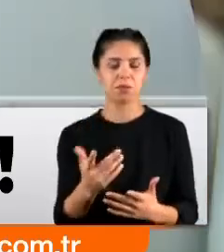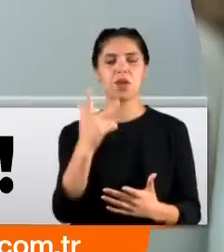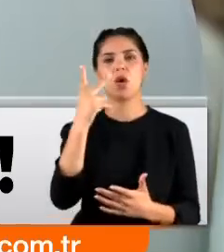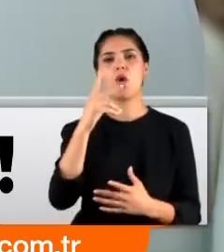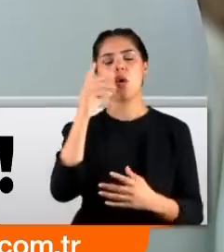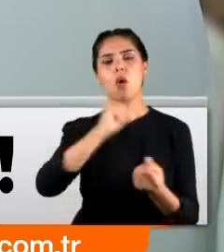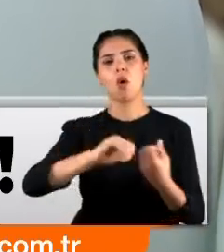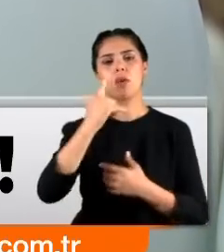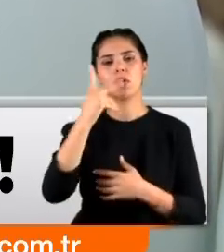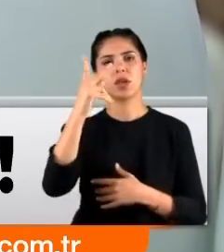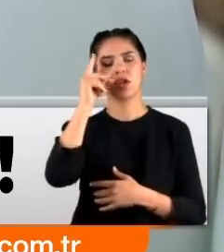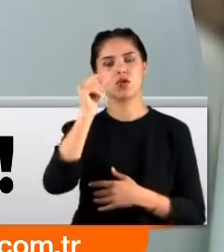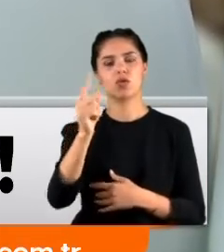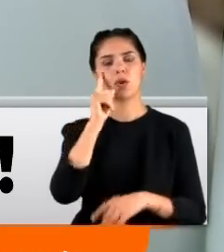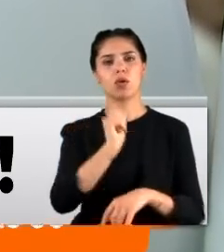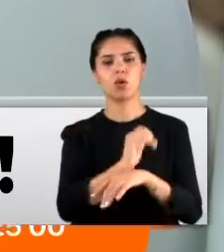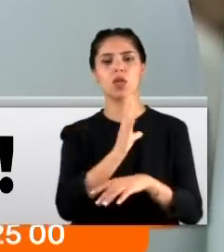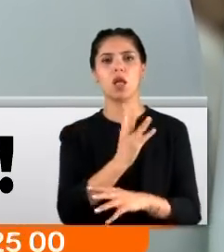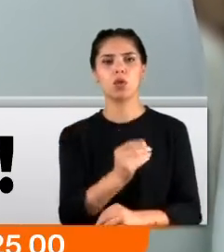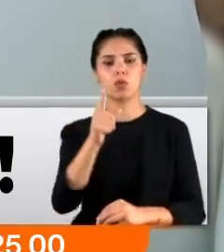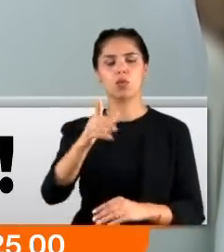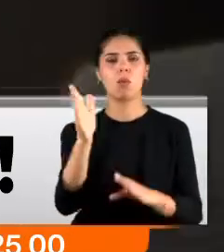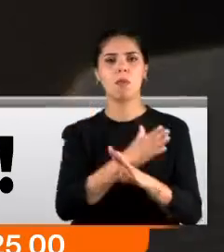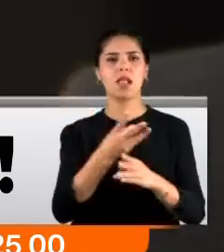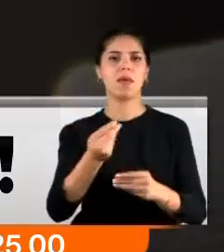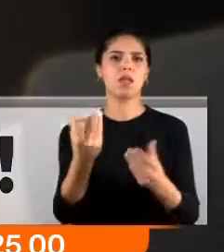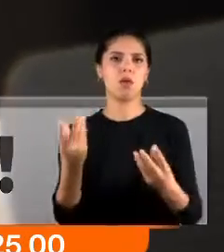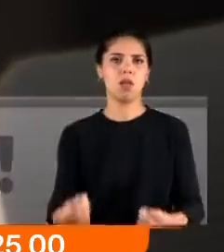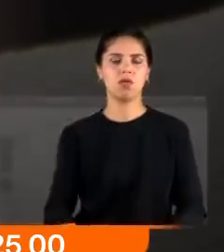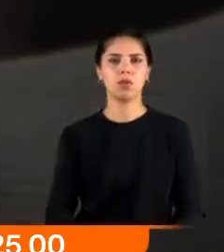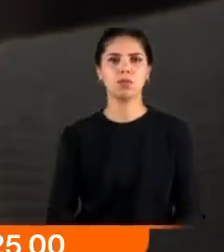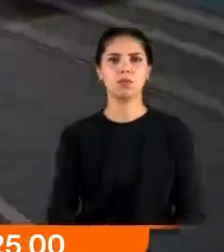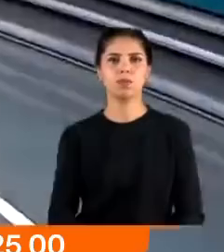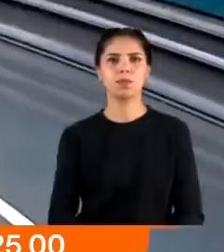şüpheli gözaltına alındı. Ele geçirilen ürünler de imha edilecek.